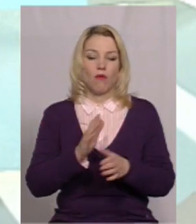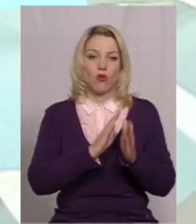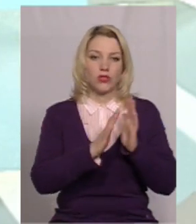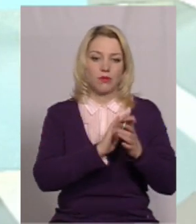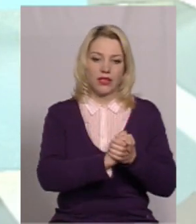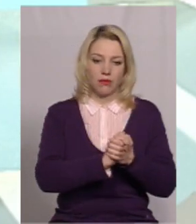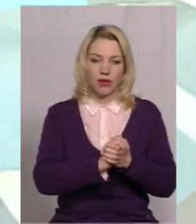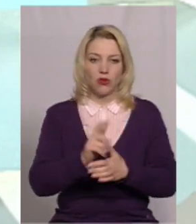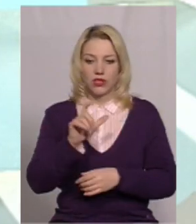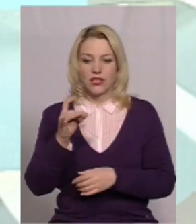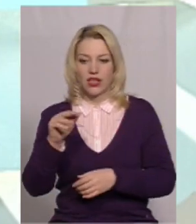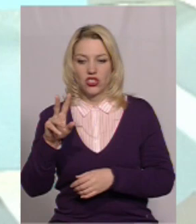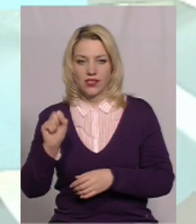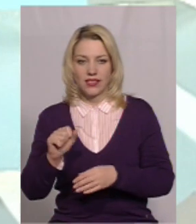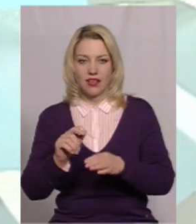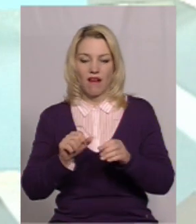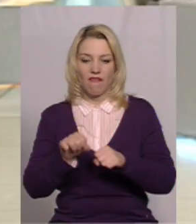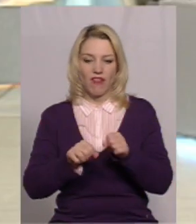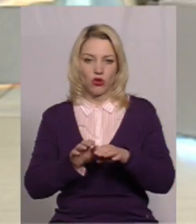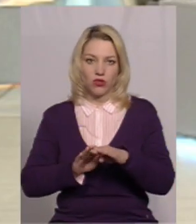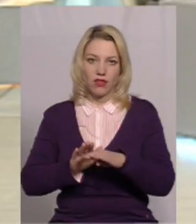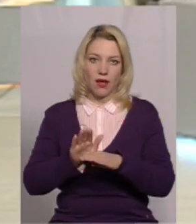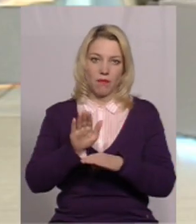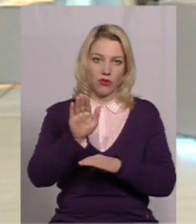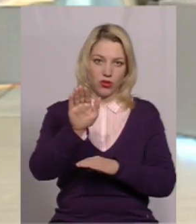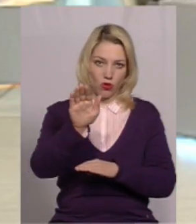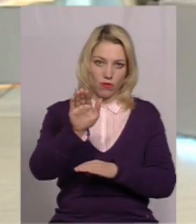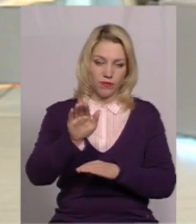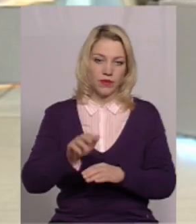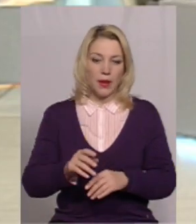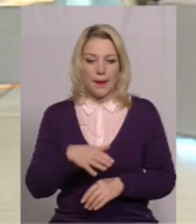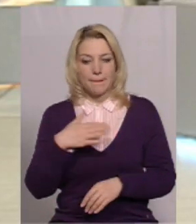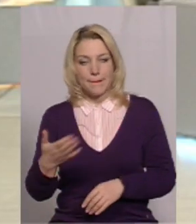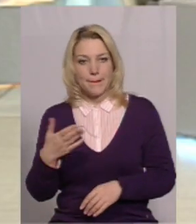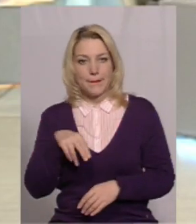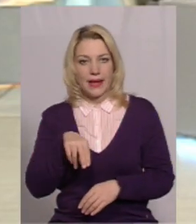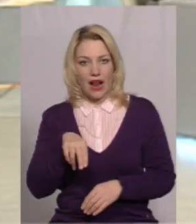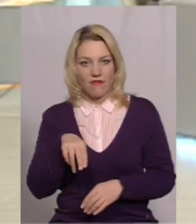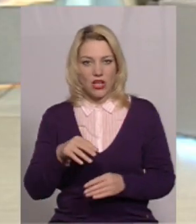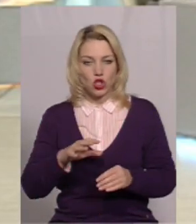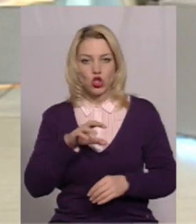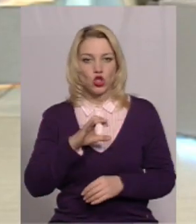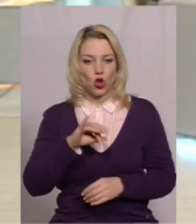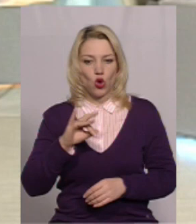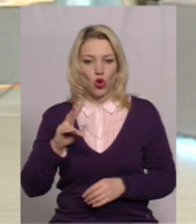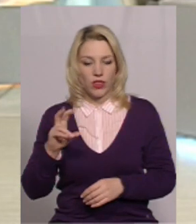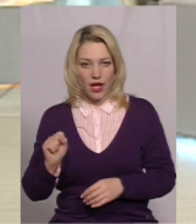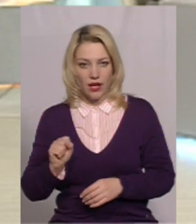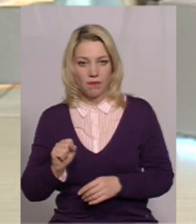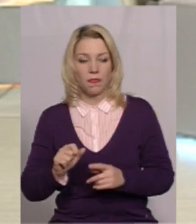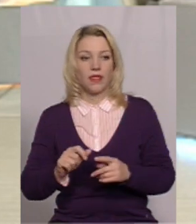Зарічанської. Є велодоріжка на підйом з правої сторони, як рухатись до проспекту Миру. Минулого року на ній